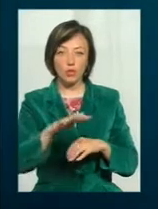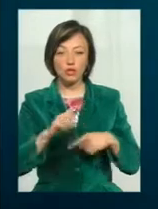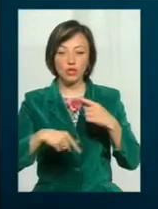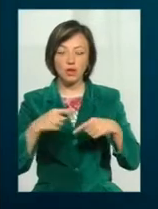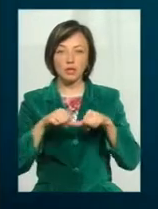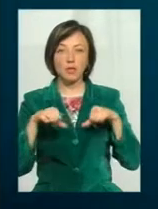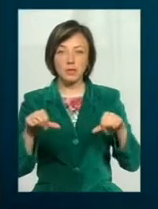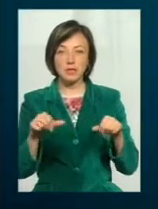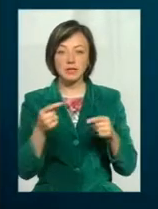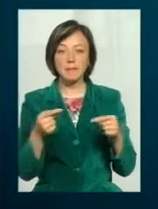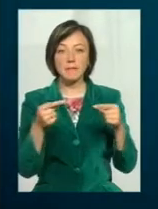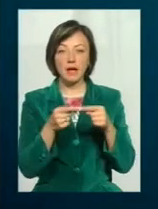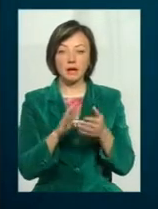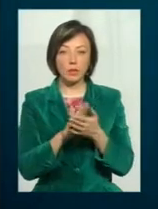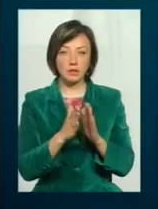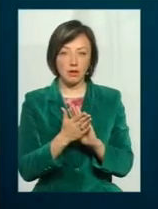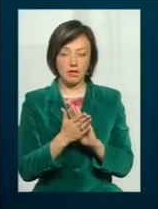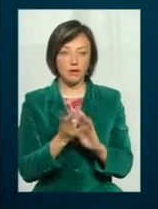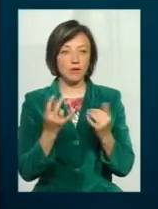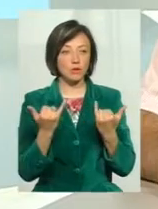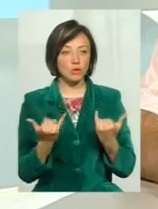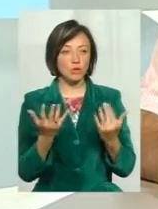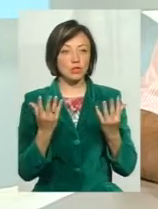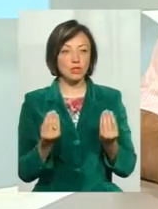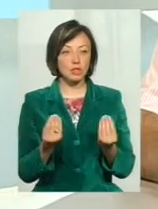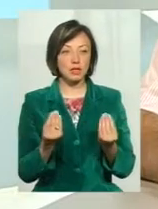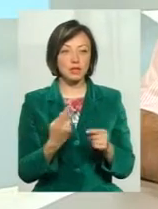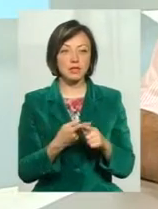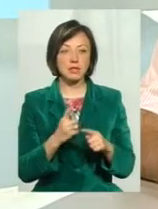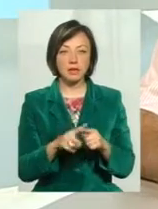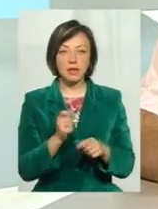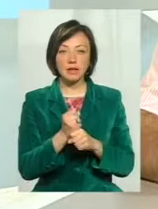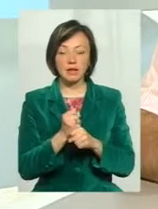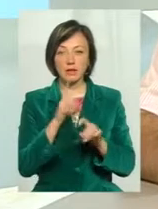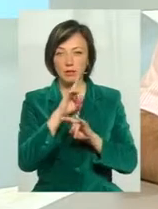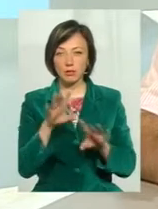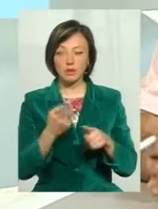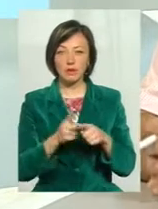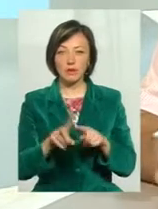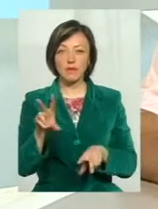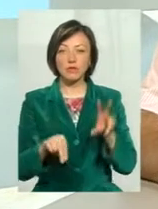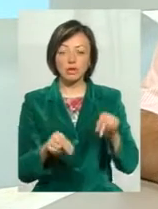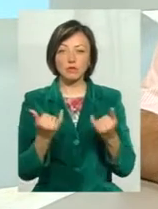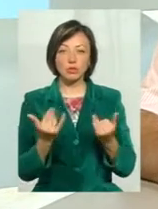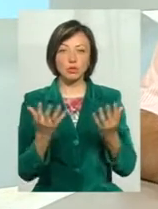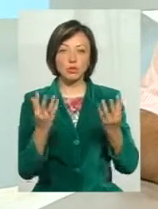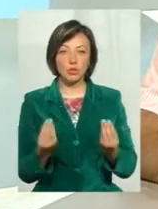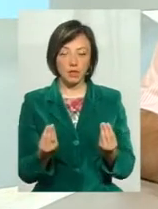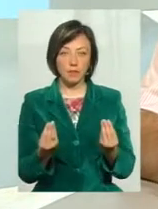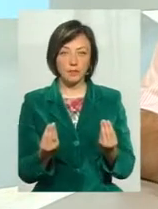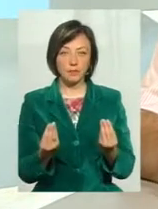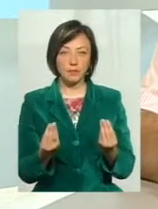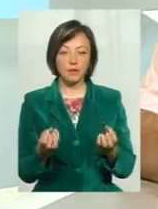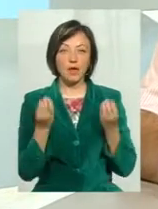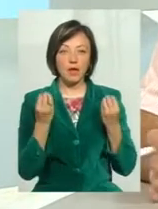комісію за певних обставин, на сьогоднішній день це діяти не буде. Тобто це вважається на сьогоднішній день